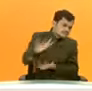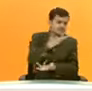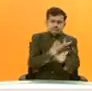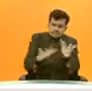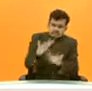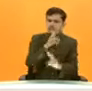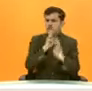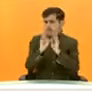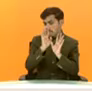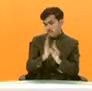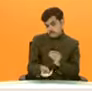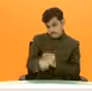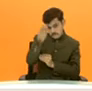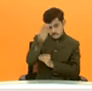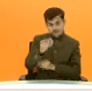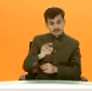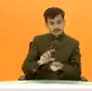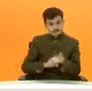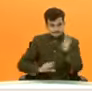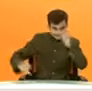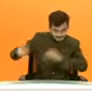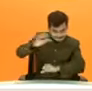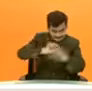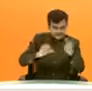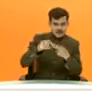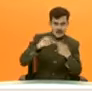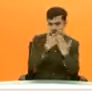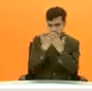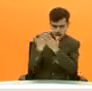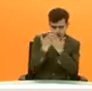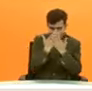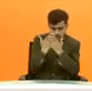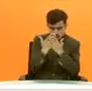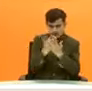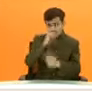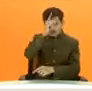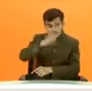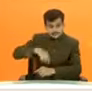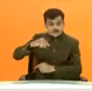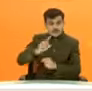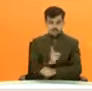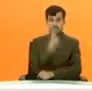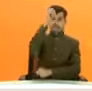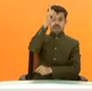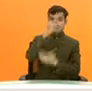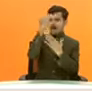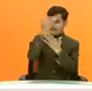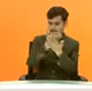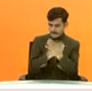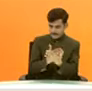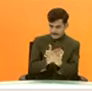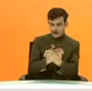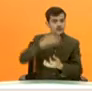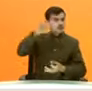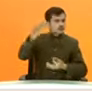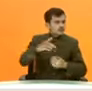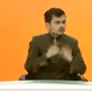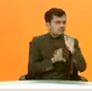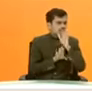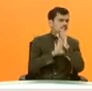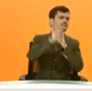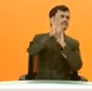थे। विज्ञान, शिक्षा और भारत के अंतरिक्ष कार्यक्रम को नई ऊंचाई